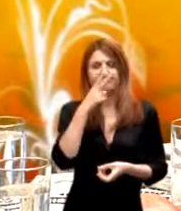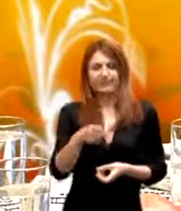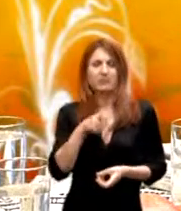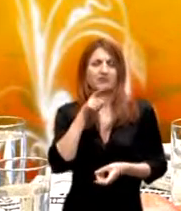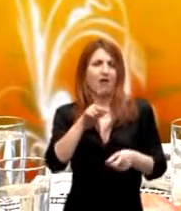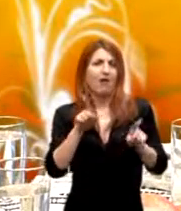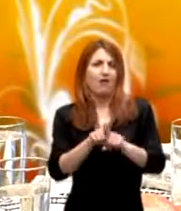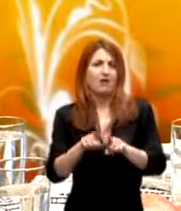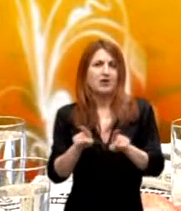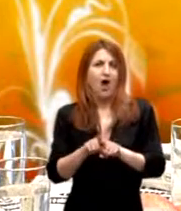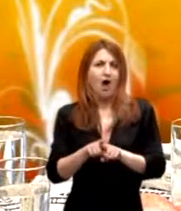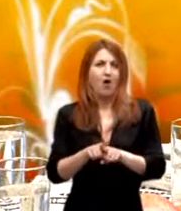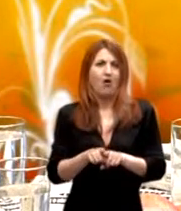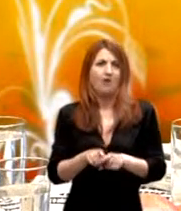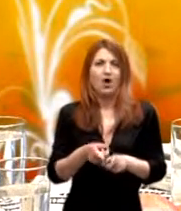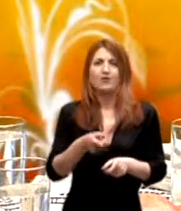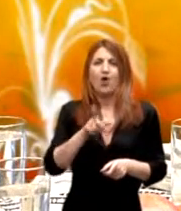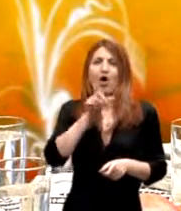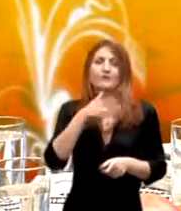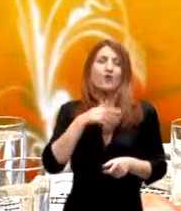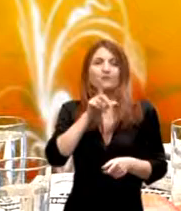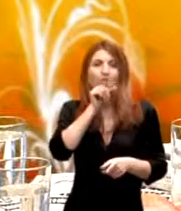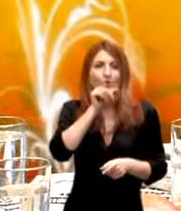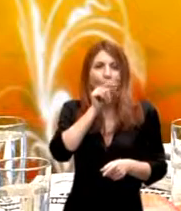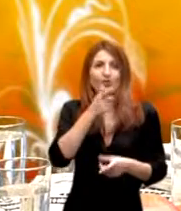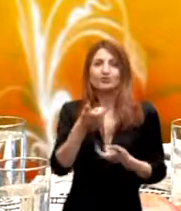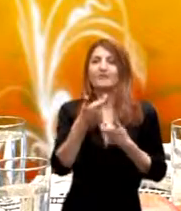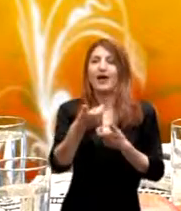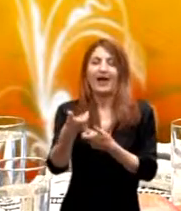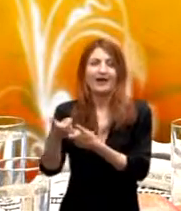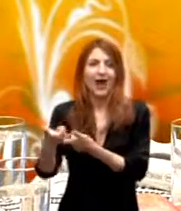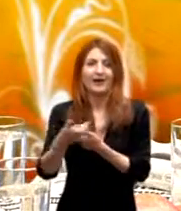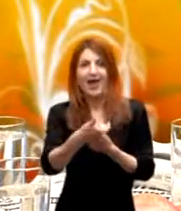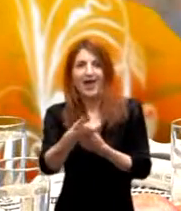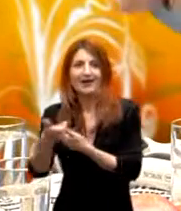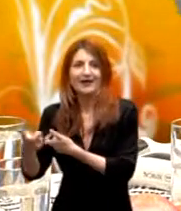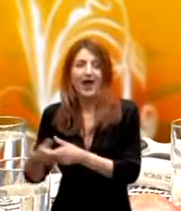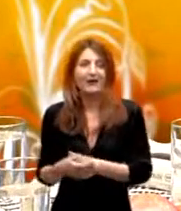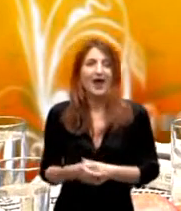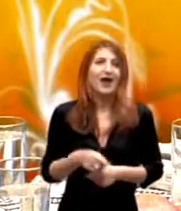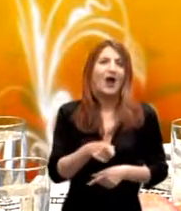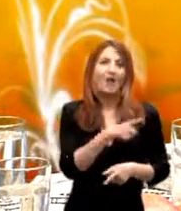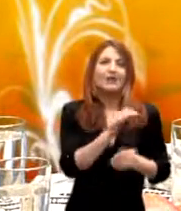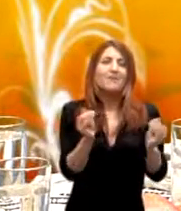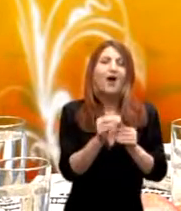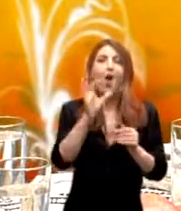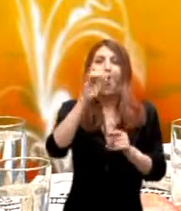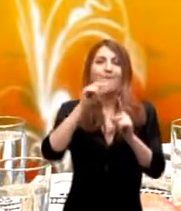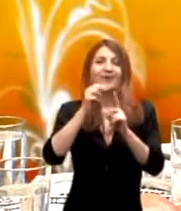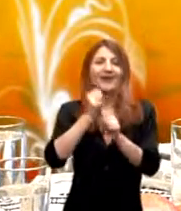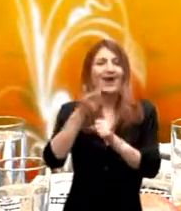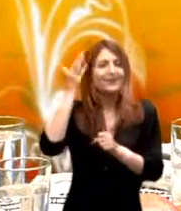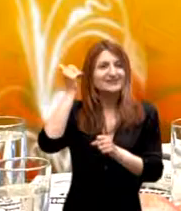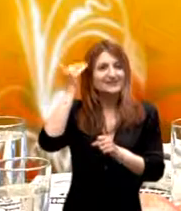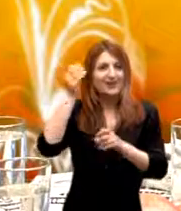otišao podojiti svoje kokoške, ili ih nahraniti, jer on ima jedno malo OPG. Ima malo kod